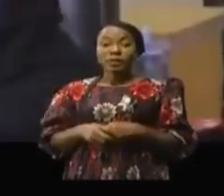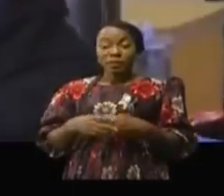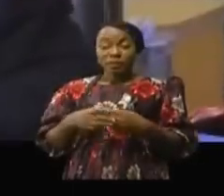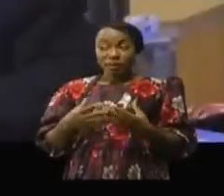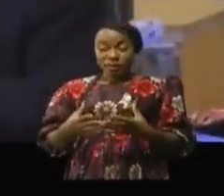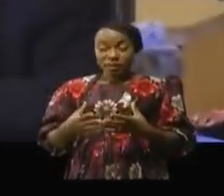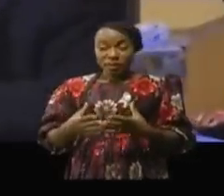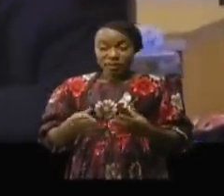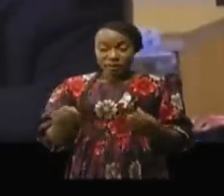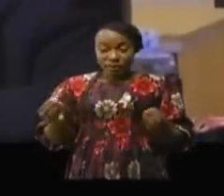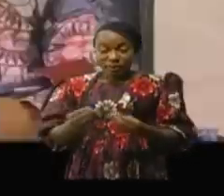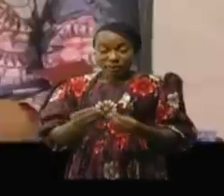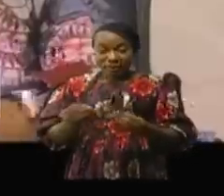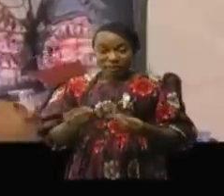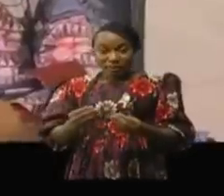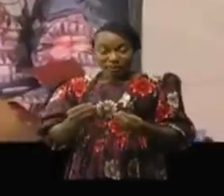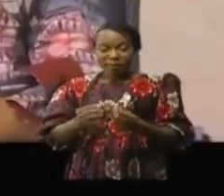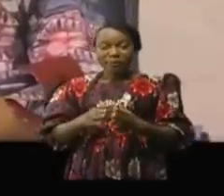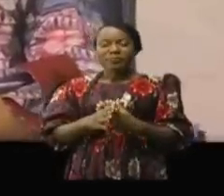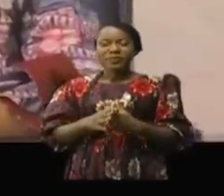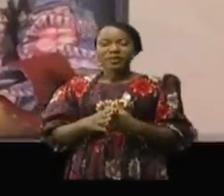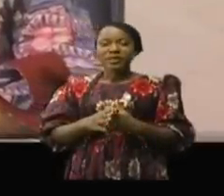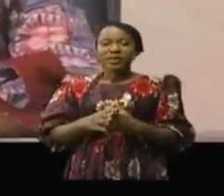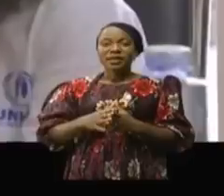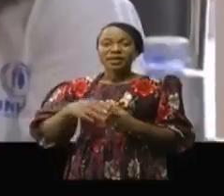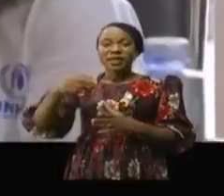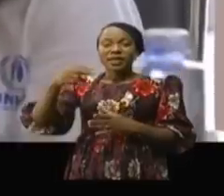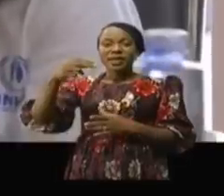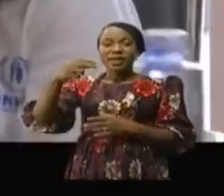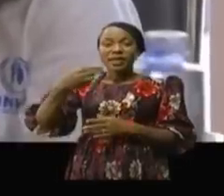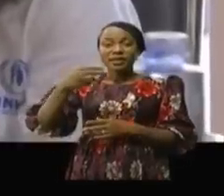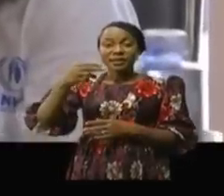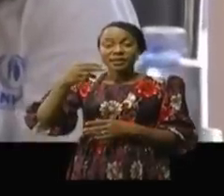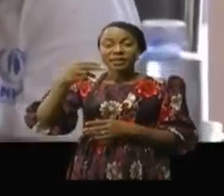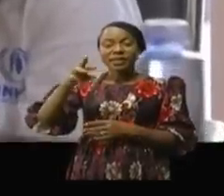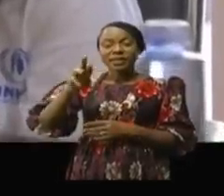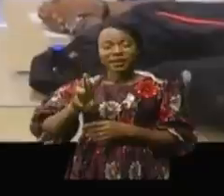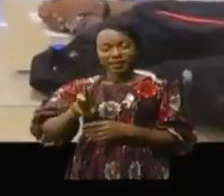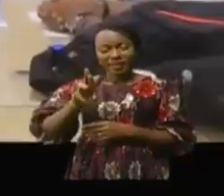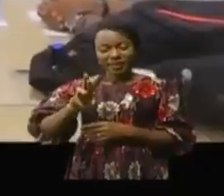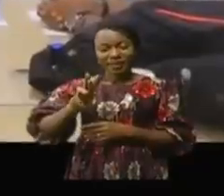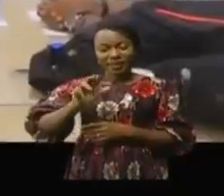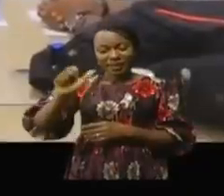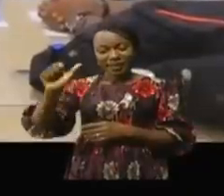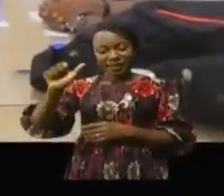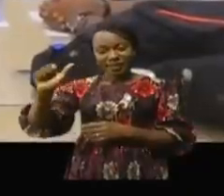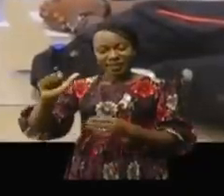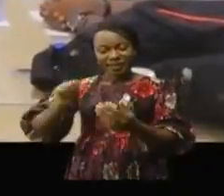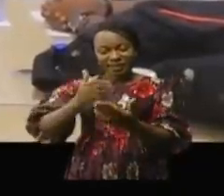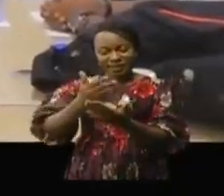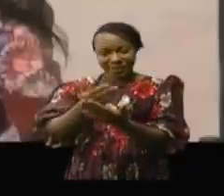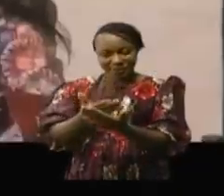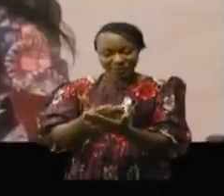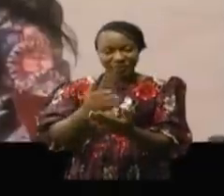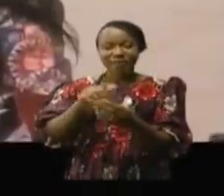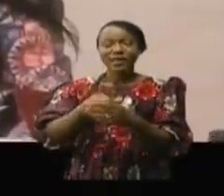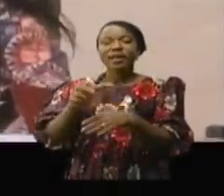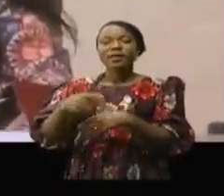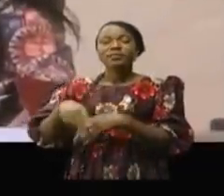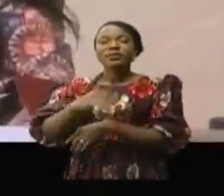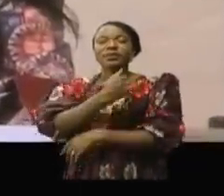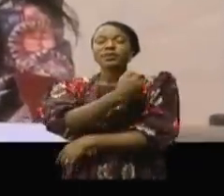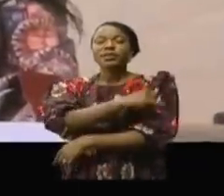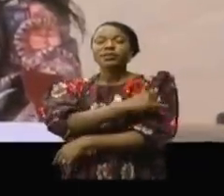réfugié compte apporter son assistance aux personnes déplacées et réfugiées en situation de détresse en province de l'Ituri. Assurance faite